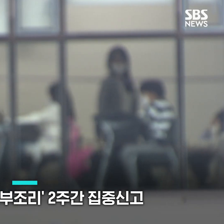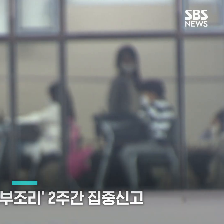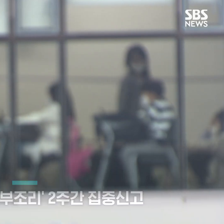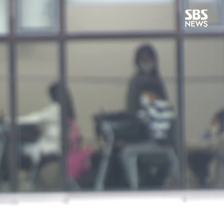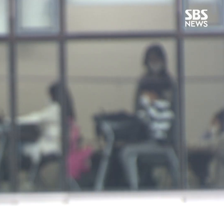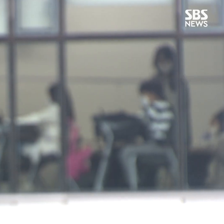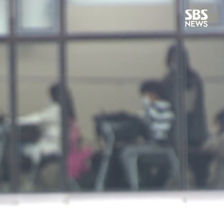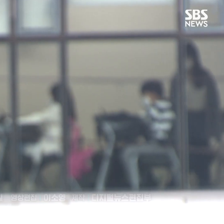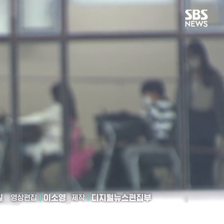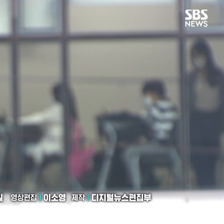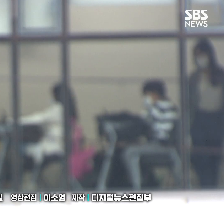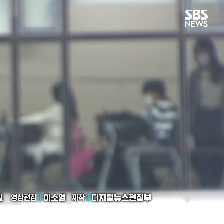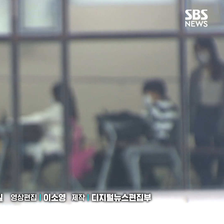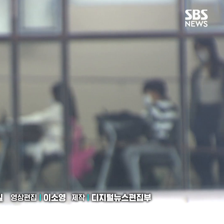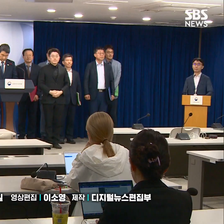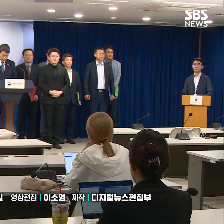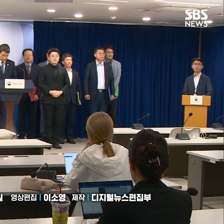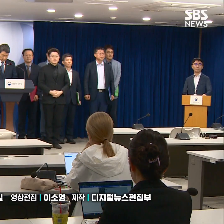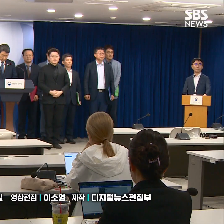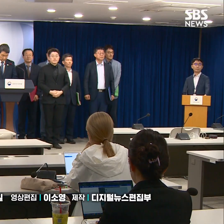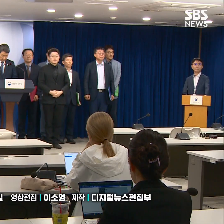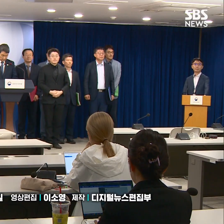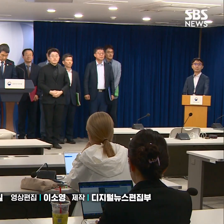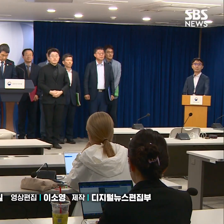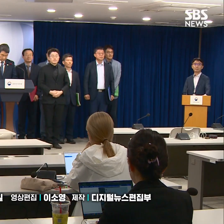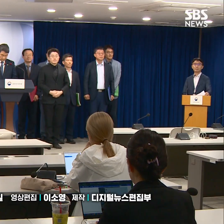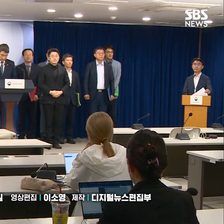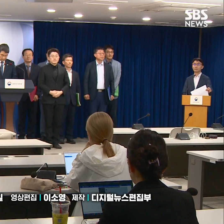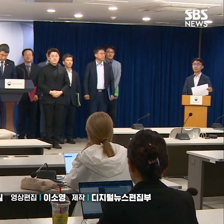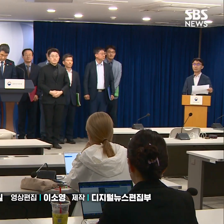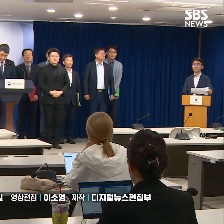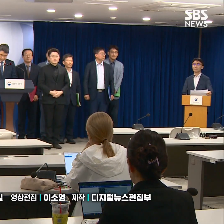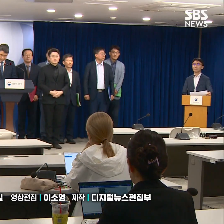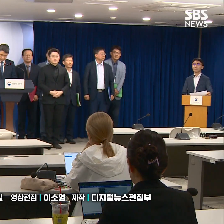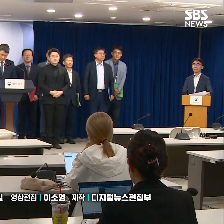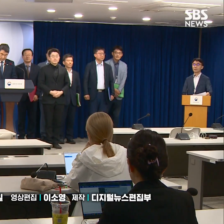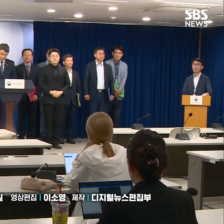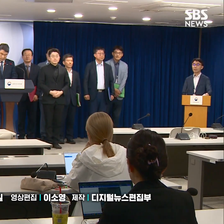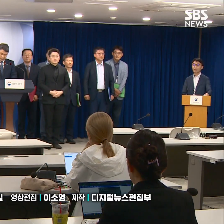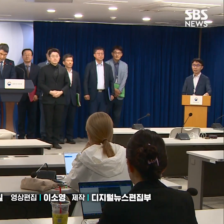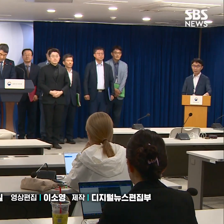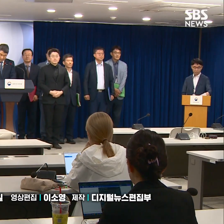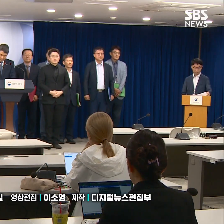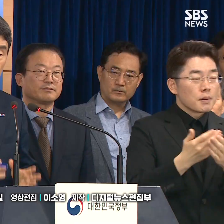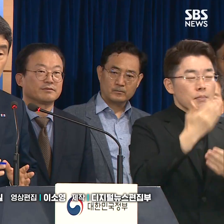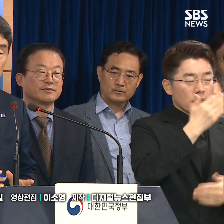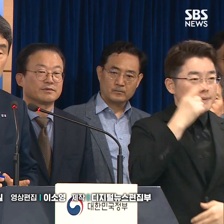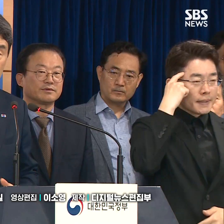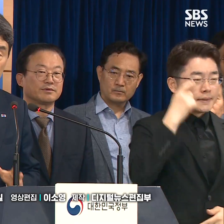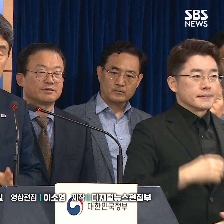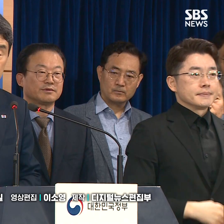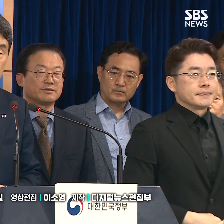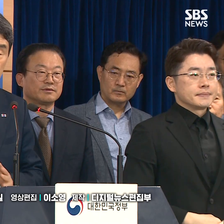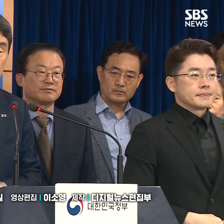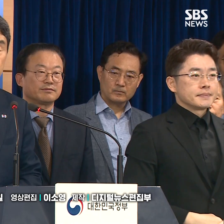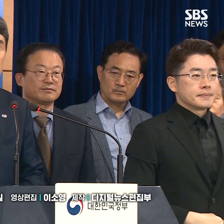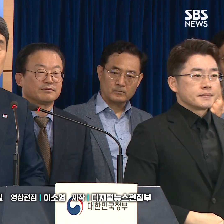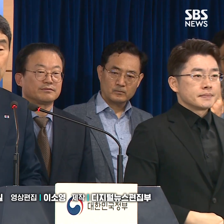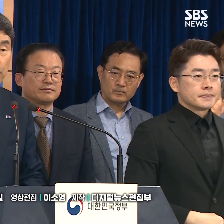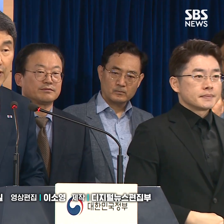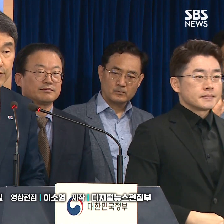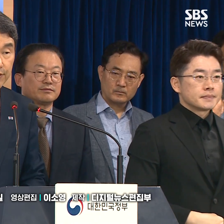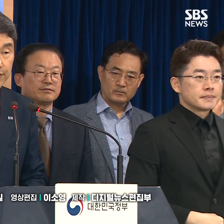받습니다. 교육부는 신고가 들어오는 대로 교육청 등과 힘을 모아서 엄정하게 조사에 대응하겠다고 밝혔습니다.